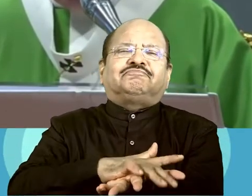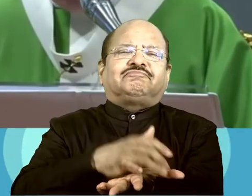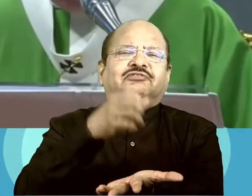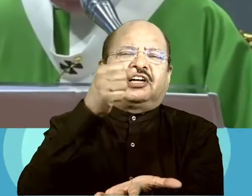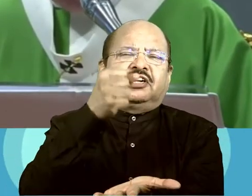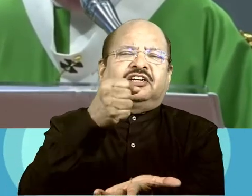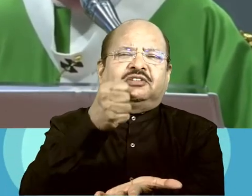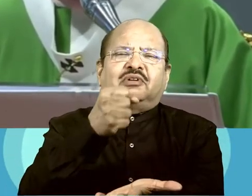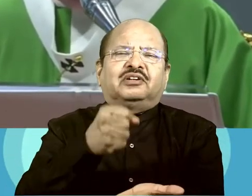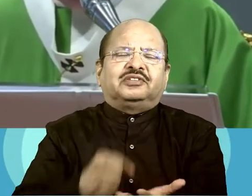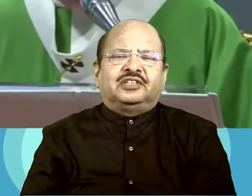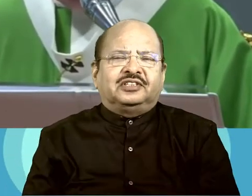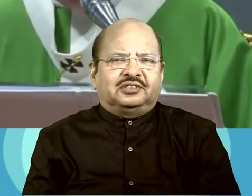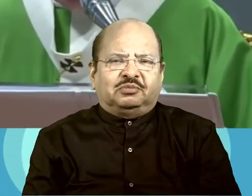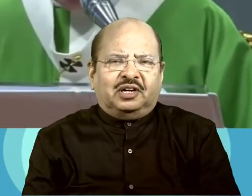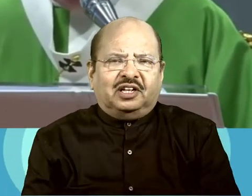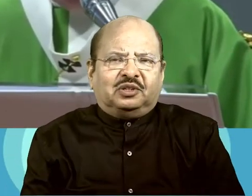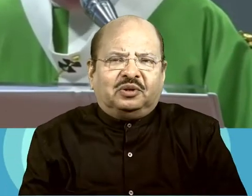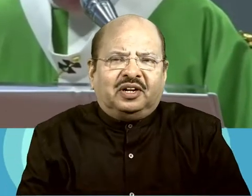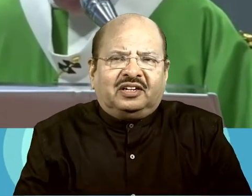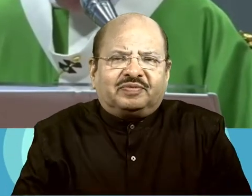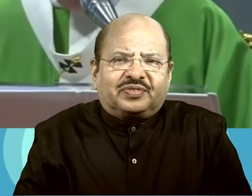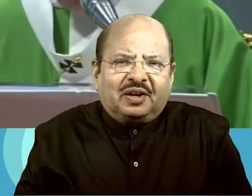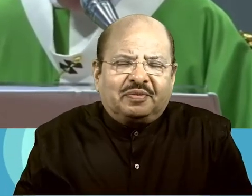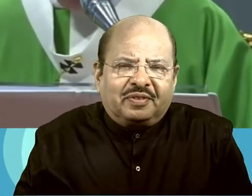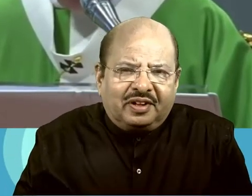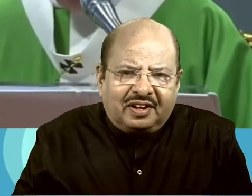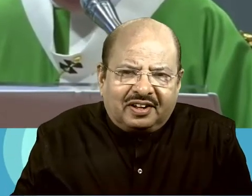ചെയ്തു. അതാണ് മറിയത്തോട്